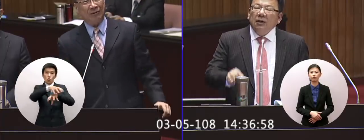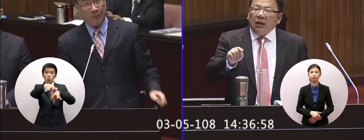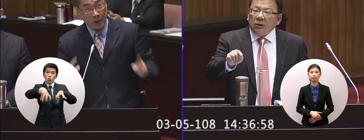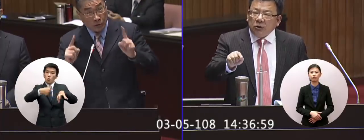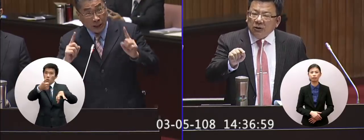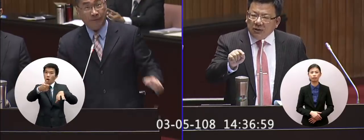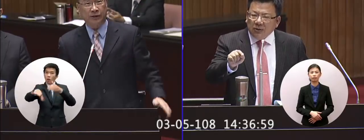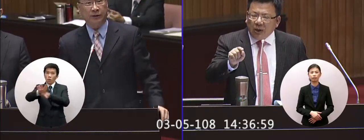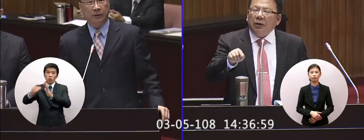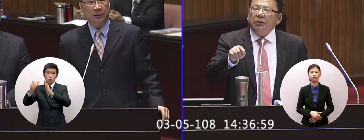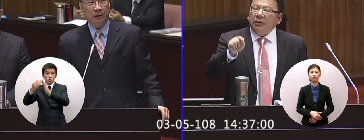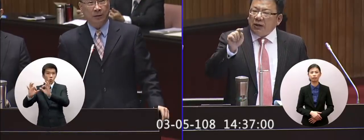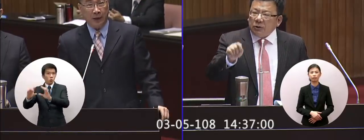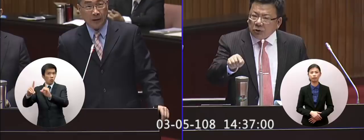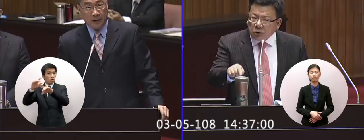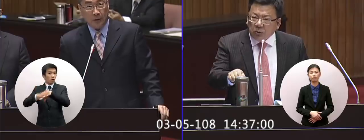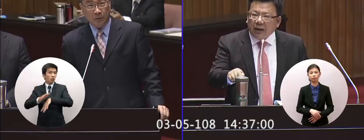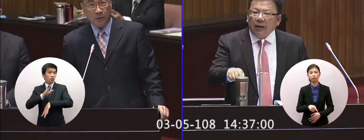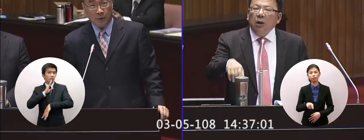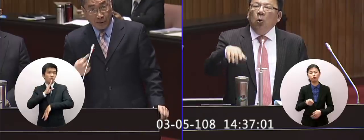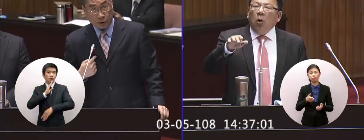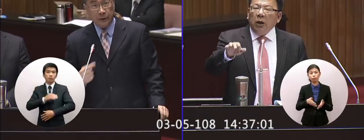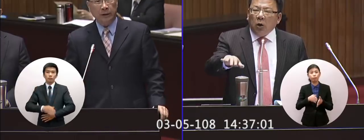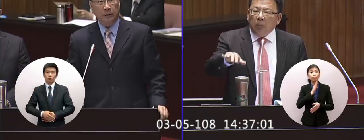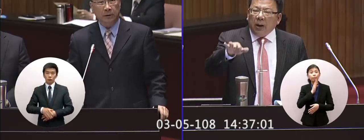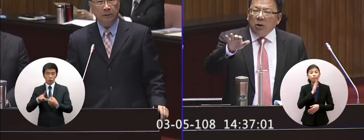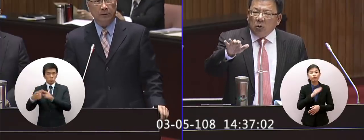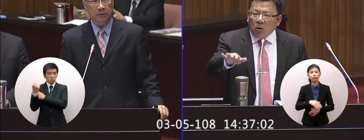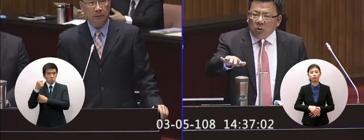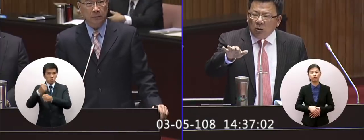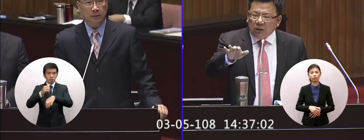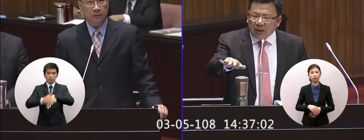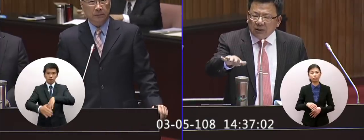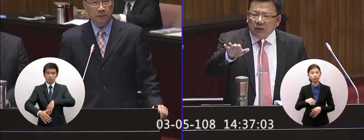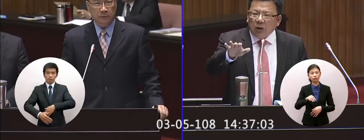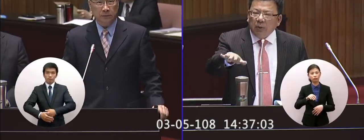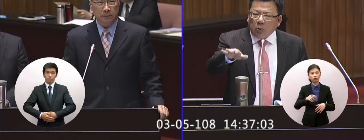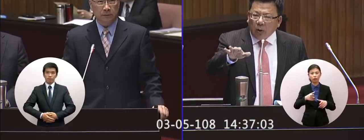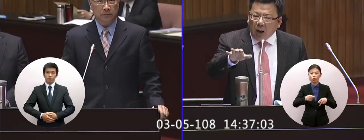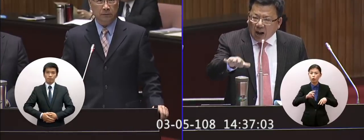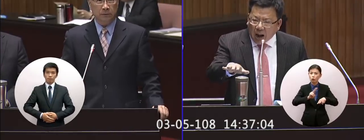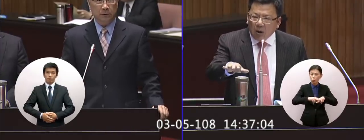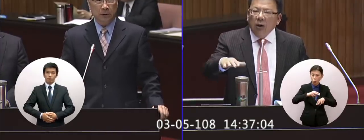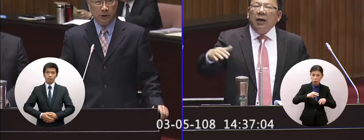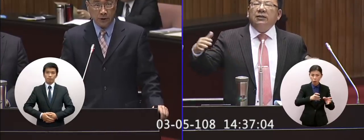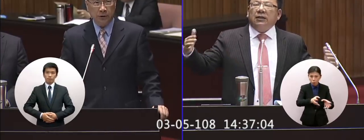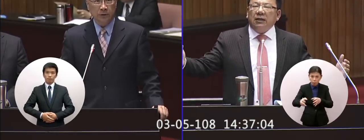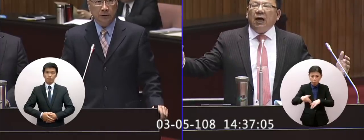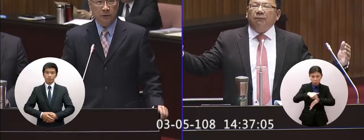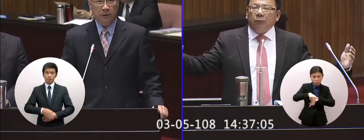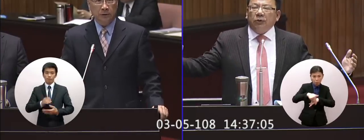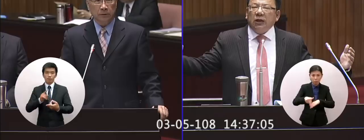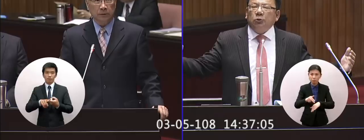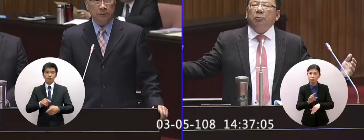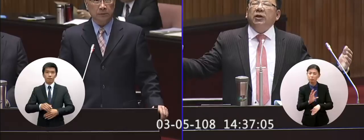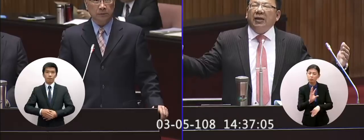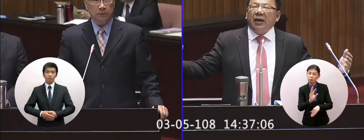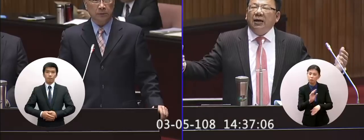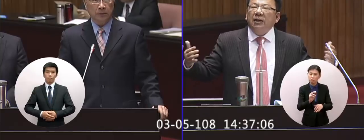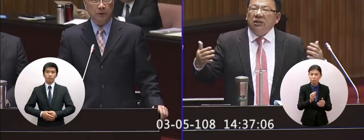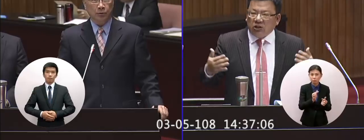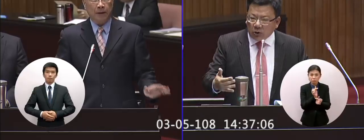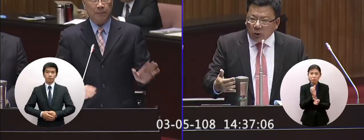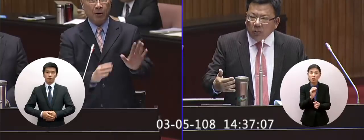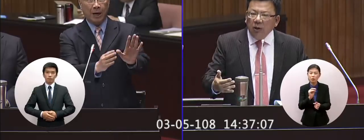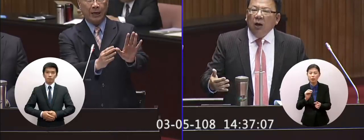值就提高了。我们用这个方式。 对对对，这个就是重点。 我们会， 我有没有公共设施，有没有规划好？让其他附近的居民